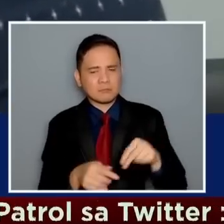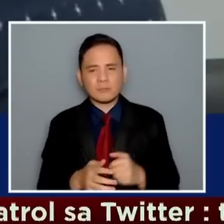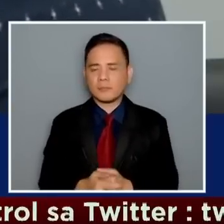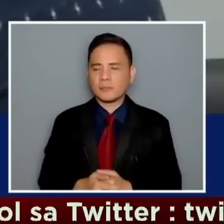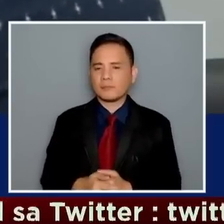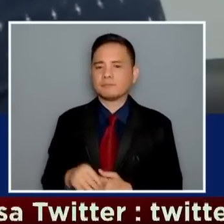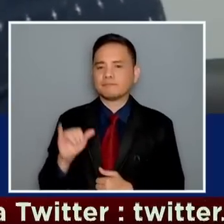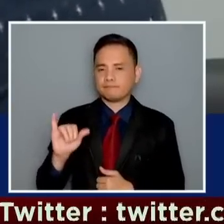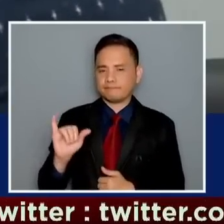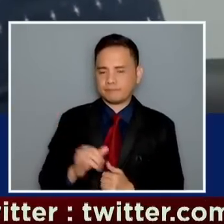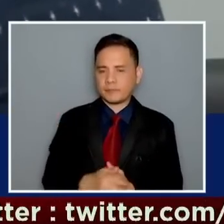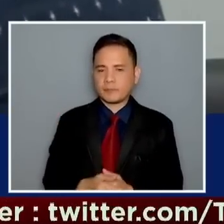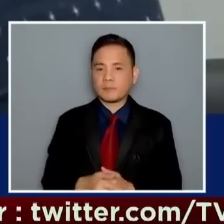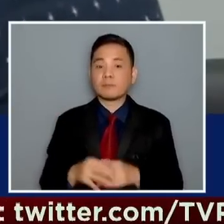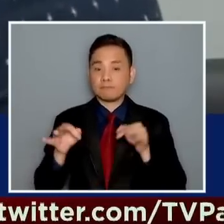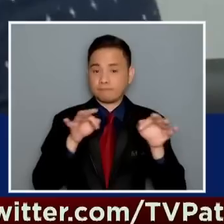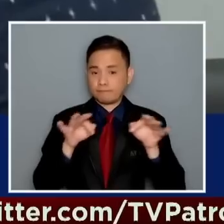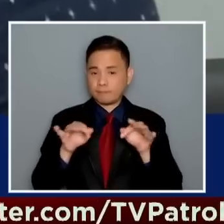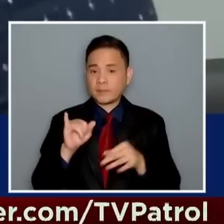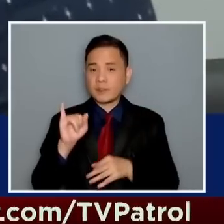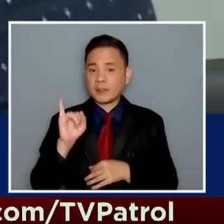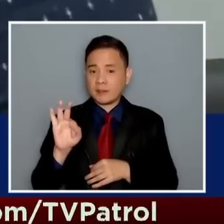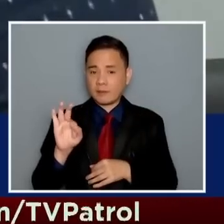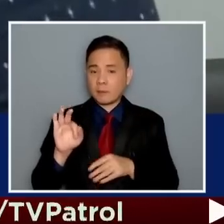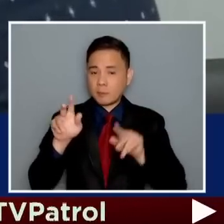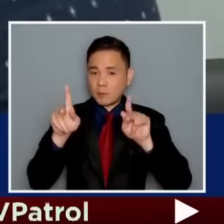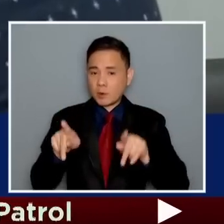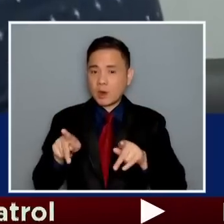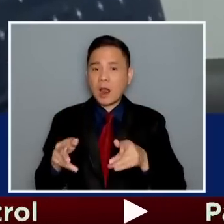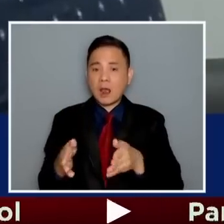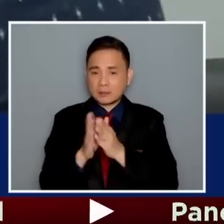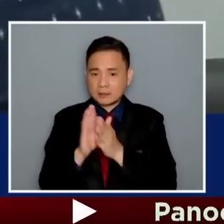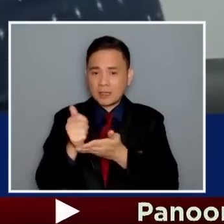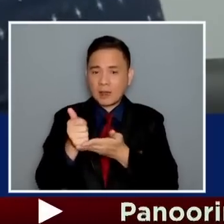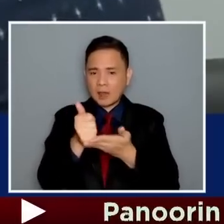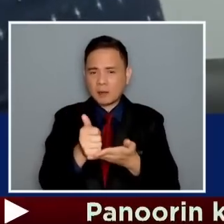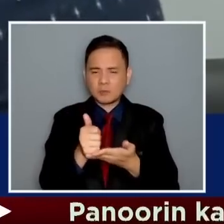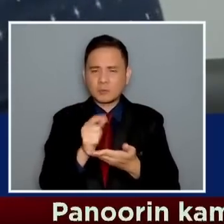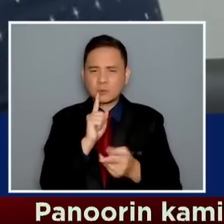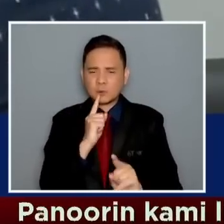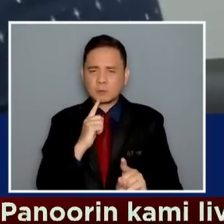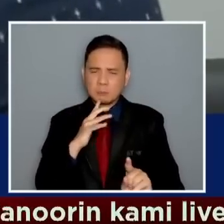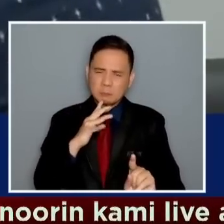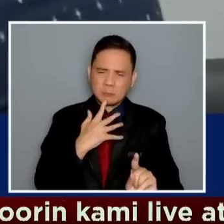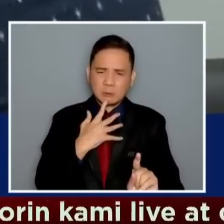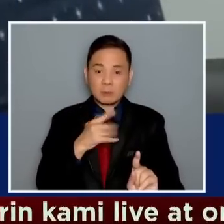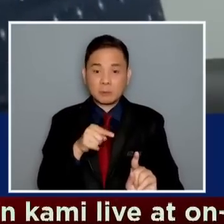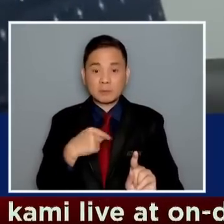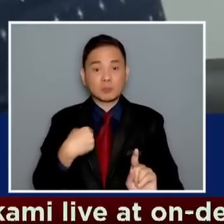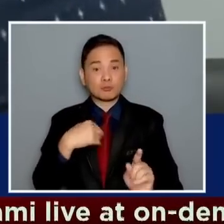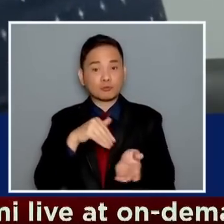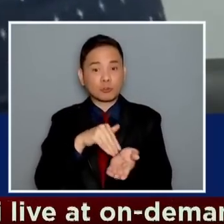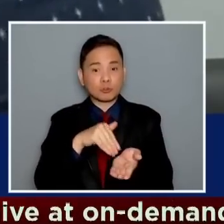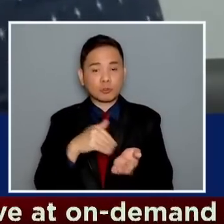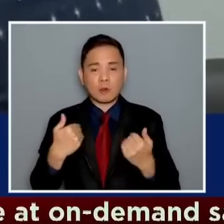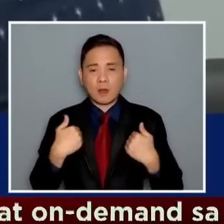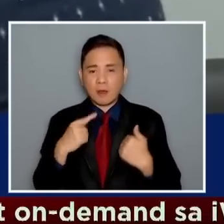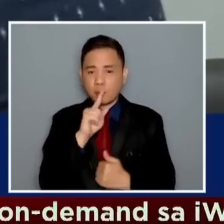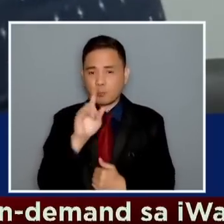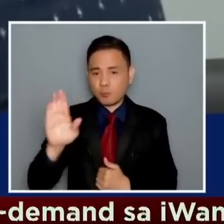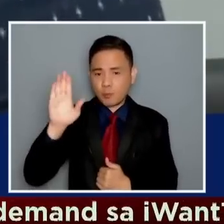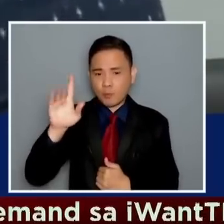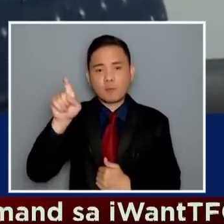isang humihingi ng tulong, lalo na critical, Siyempre as a doctor, may oath tayo na tutulungan yung